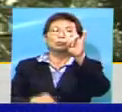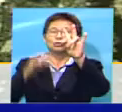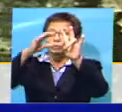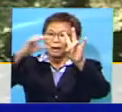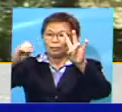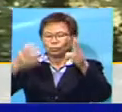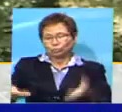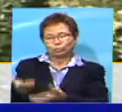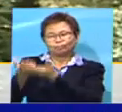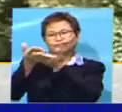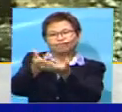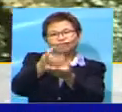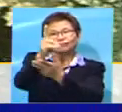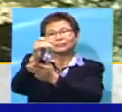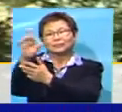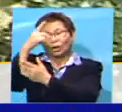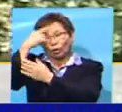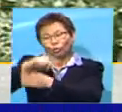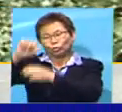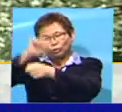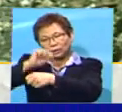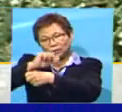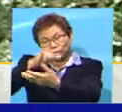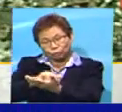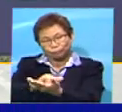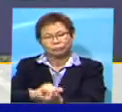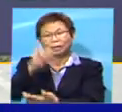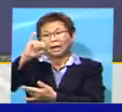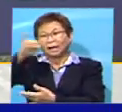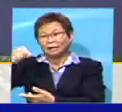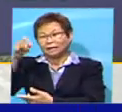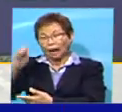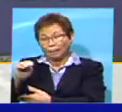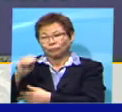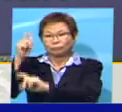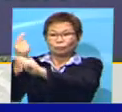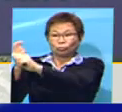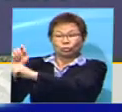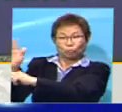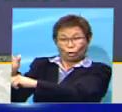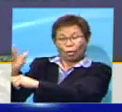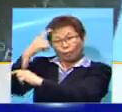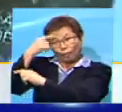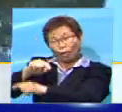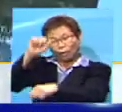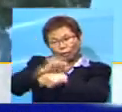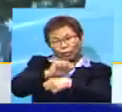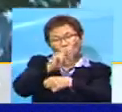syarikat telah mengemukakan tender bagi pakej kerja tersebut. IJM Construction juga kontraktor bagi pakej